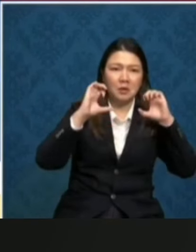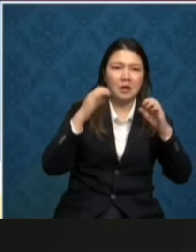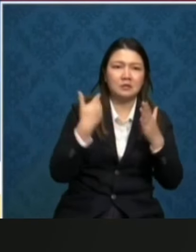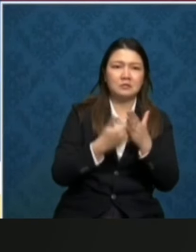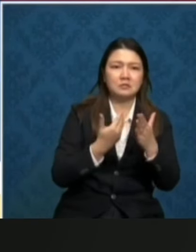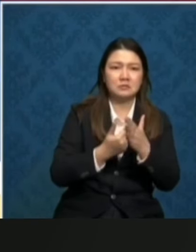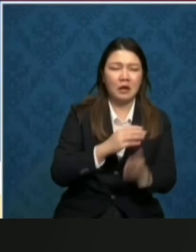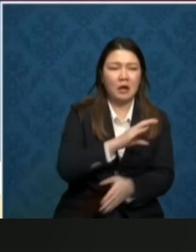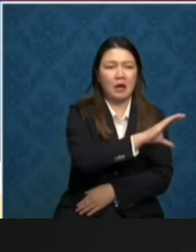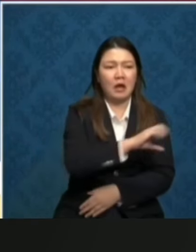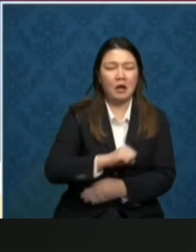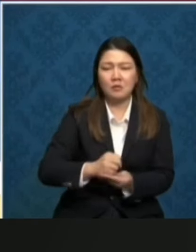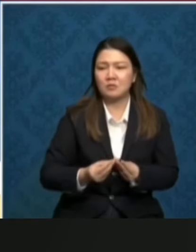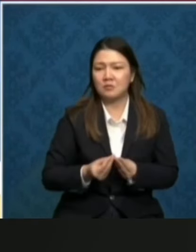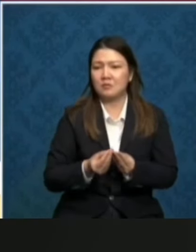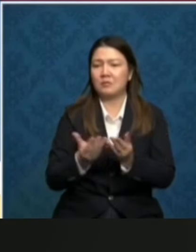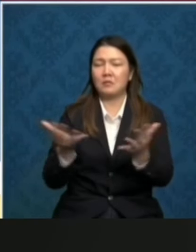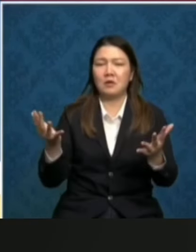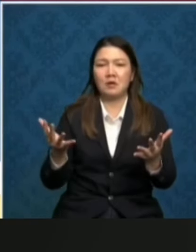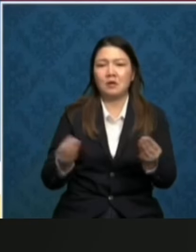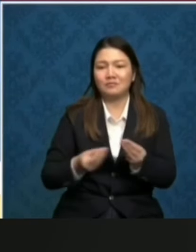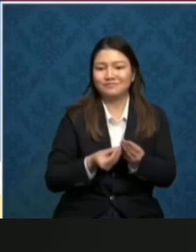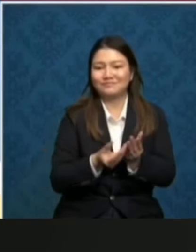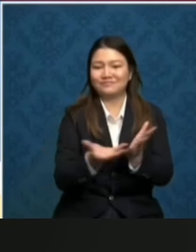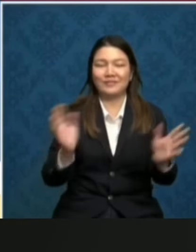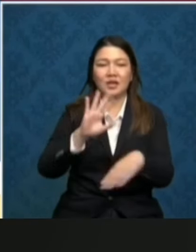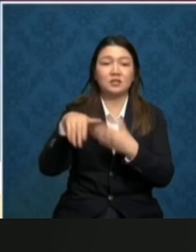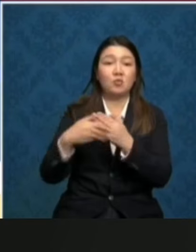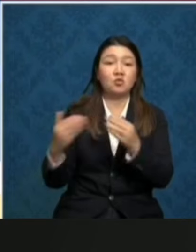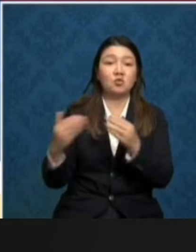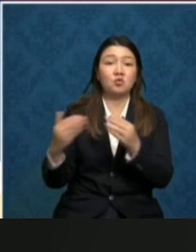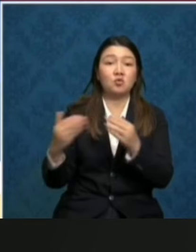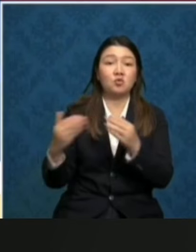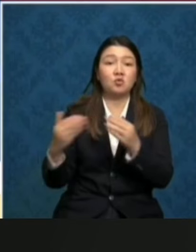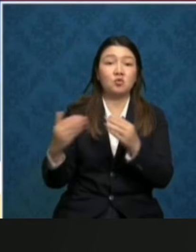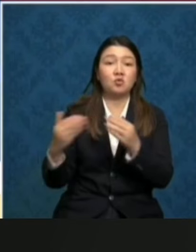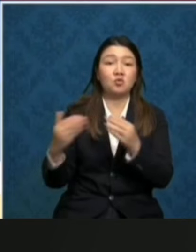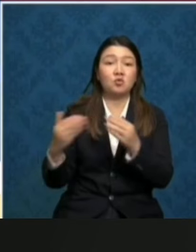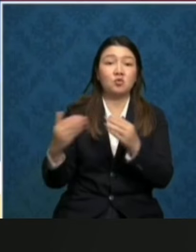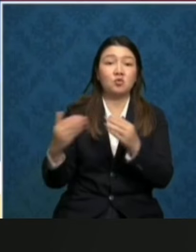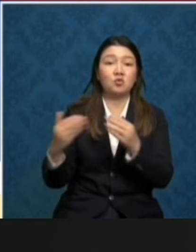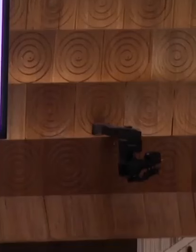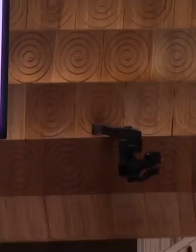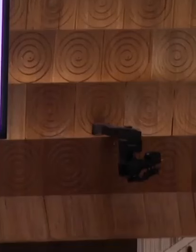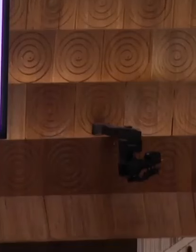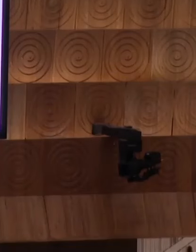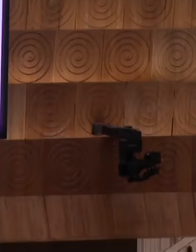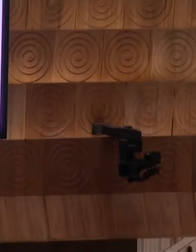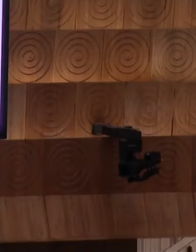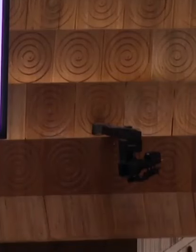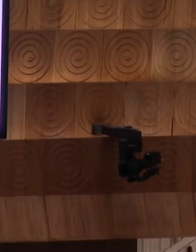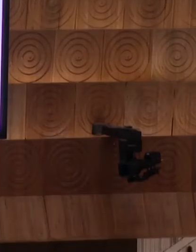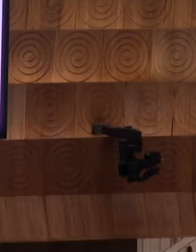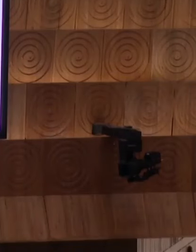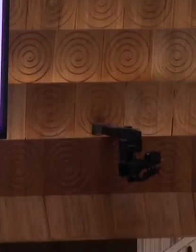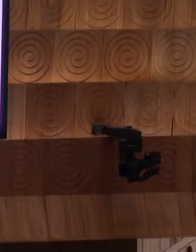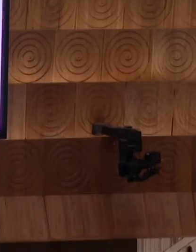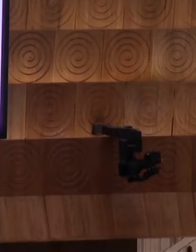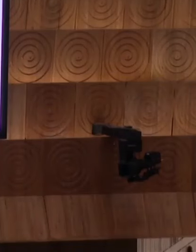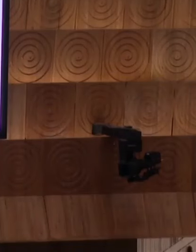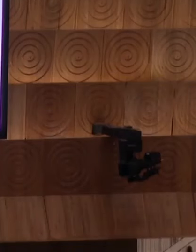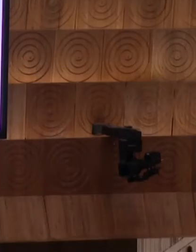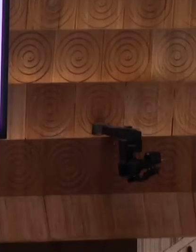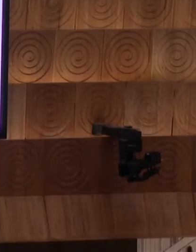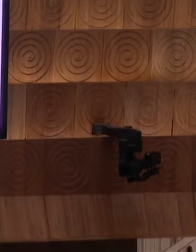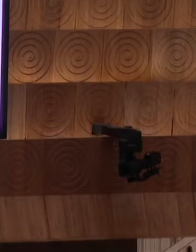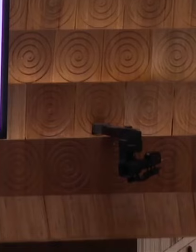มาจ่ายให้กับประชาชนจนครบ ค่ะและในที่สุดค่ะที่ประชุมก็มีมติเสียงข้าง